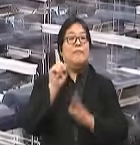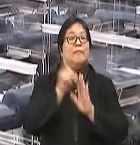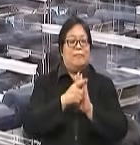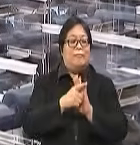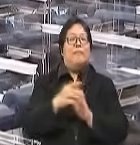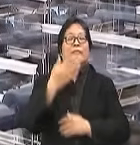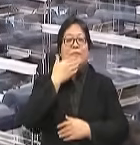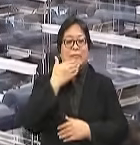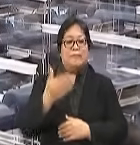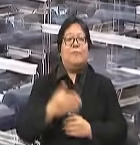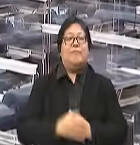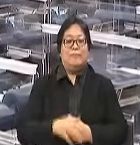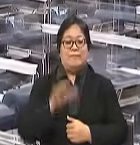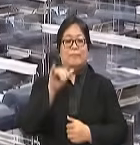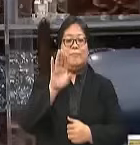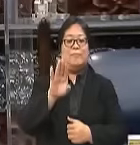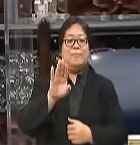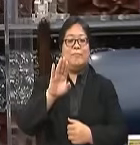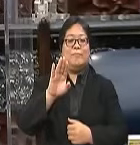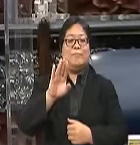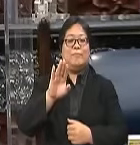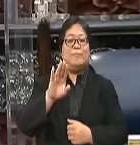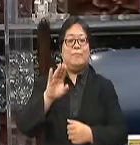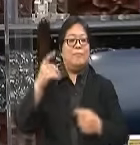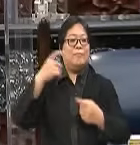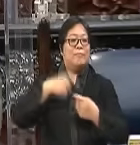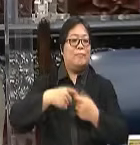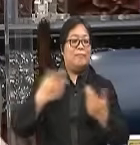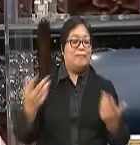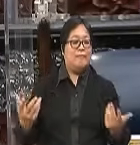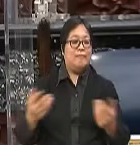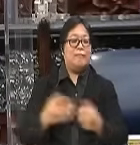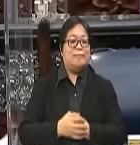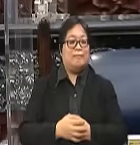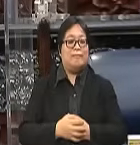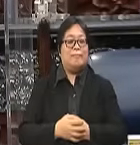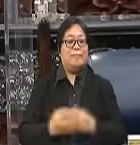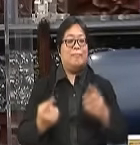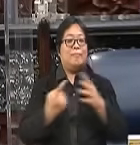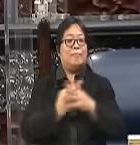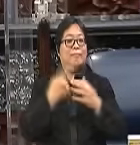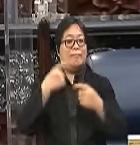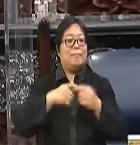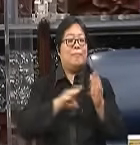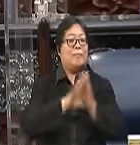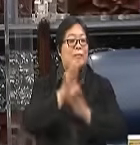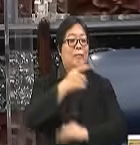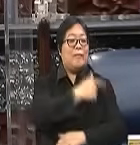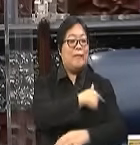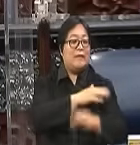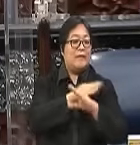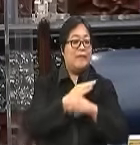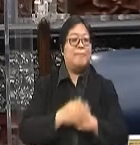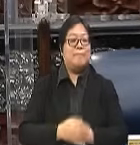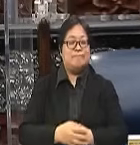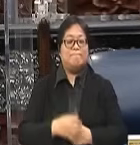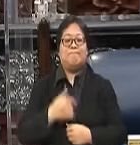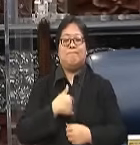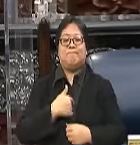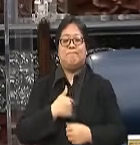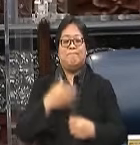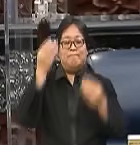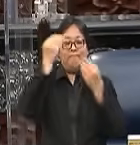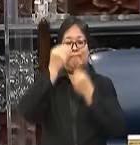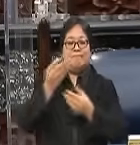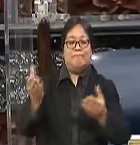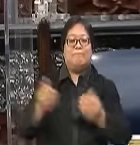kasih yang berkaitan dengan berkarya berbagai dan dengan pembangunan vetsin ya sayur